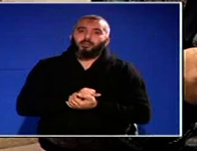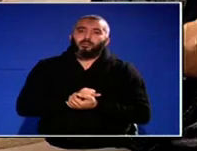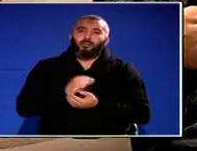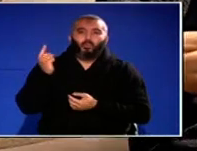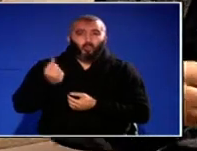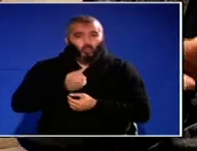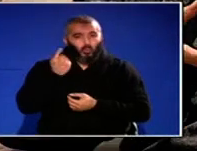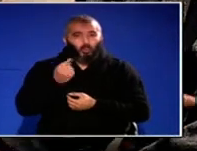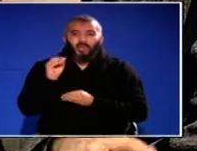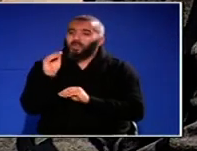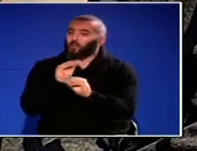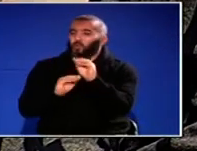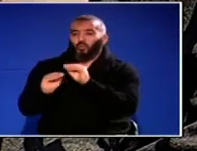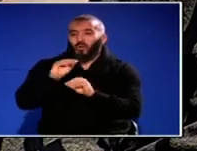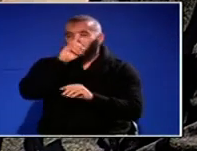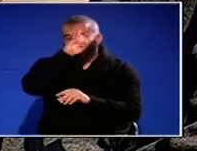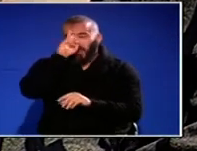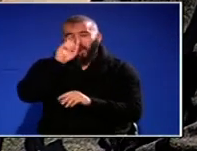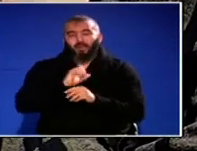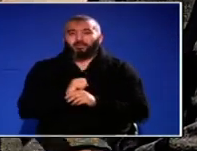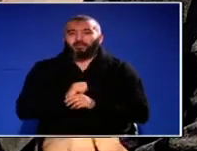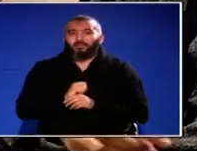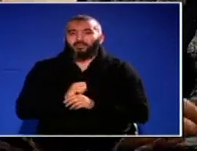تسعى ربي يرزق الشفاء، هذه الحاجة الأولى.